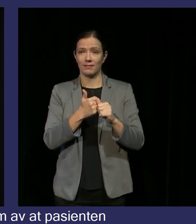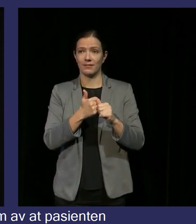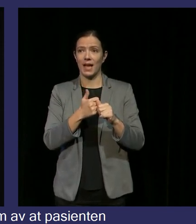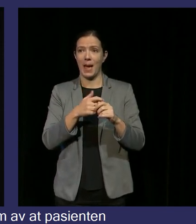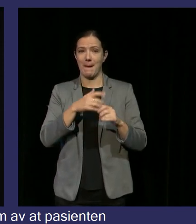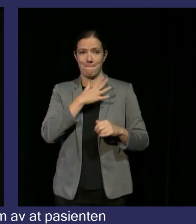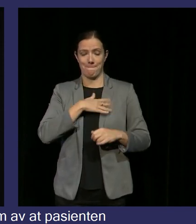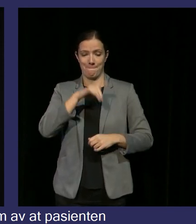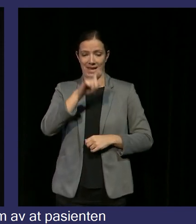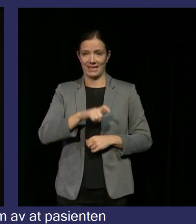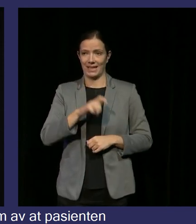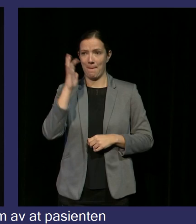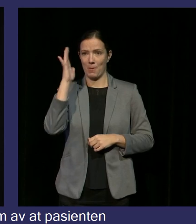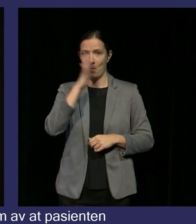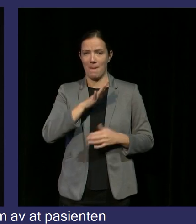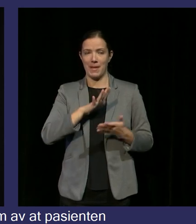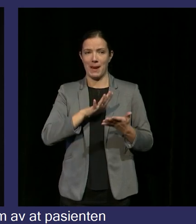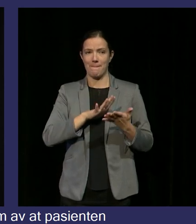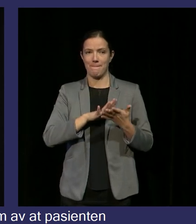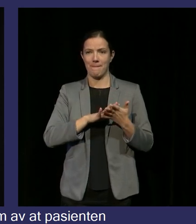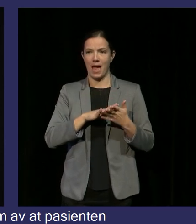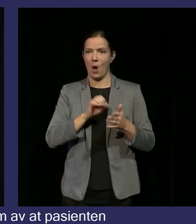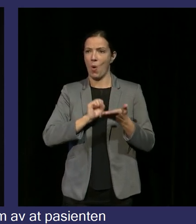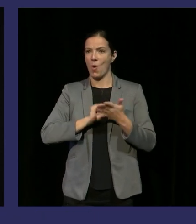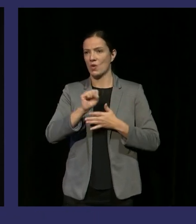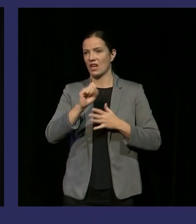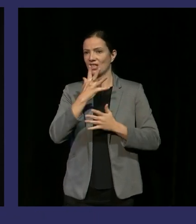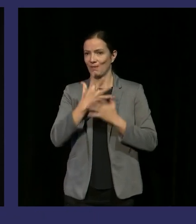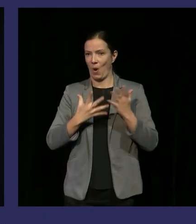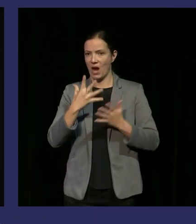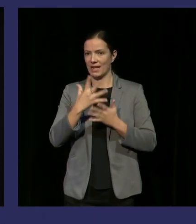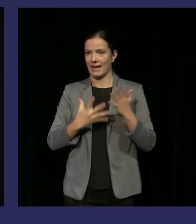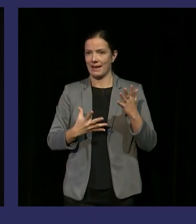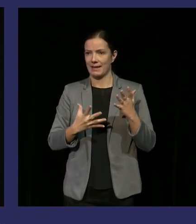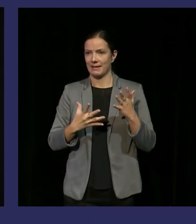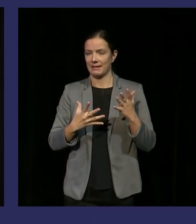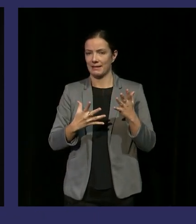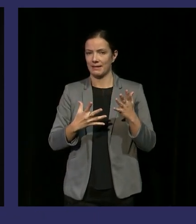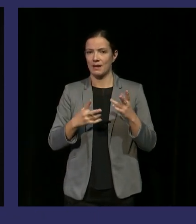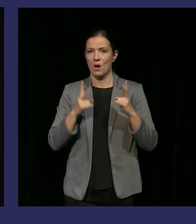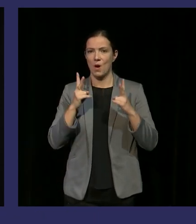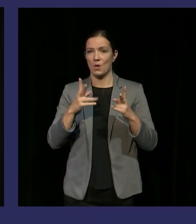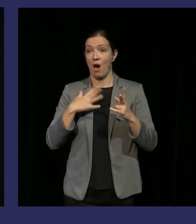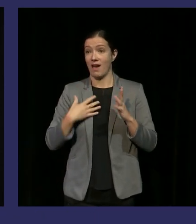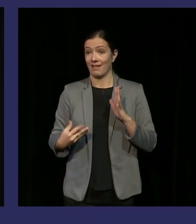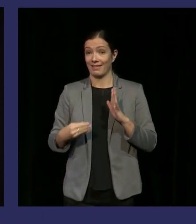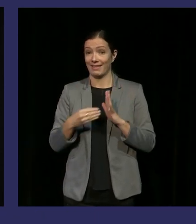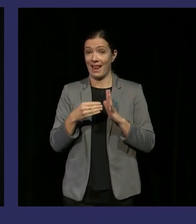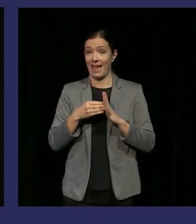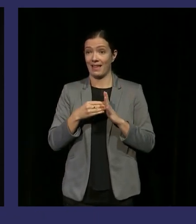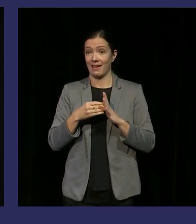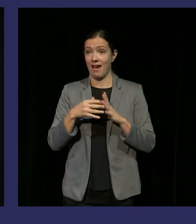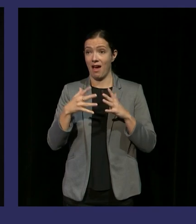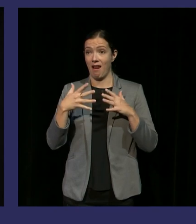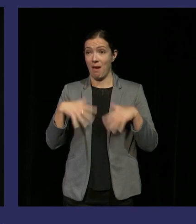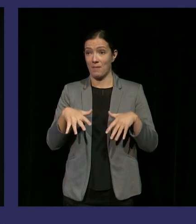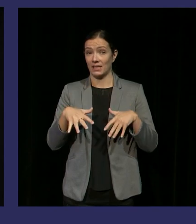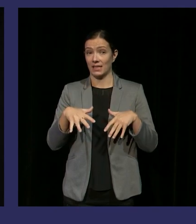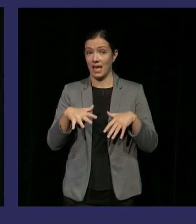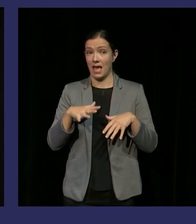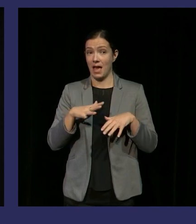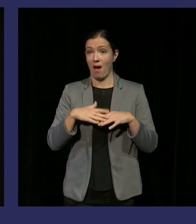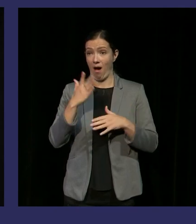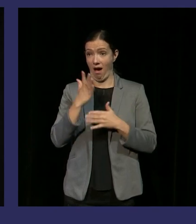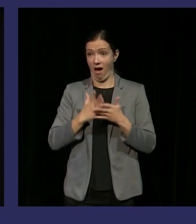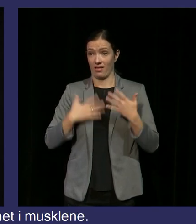har problemer med å uttrykke seg språklig. Og har i tillegg lammelser i